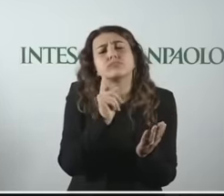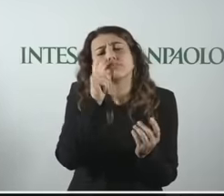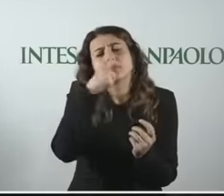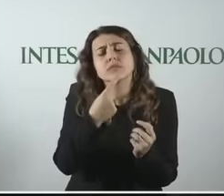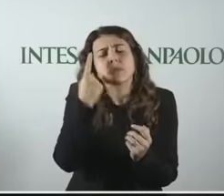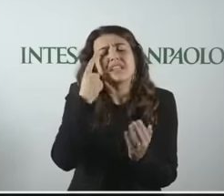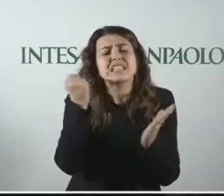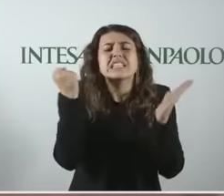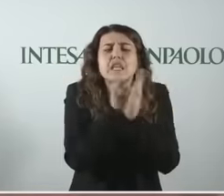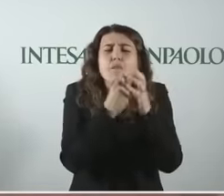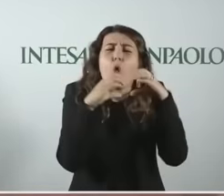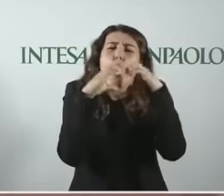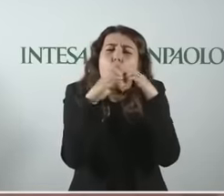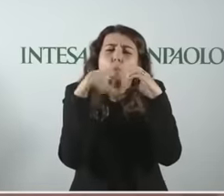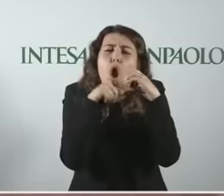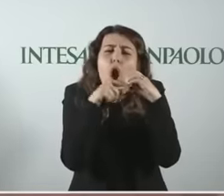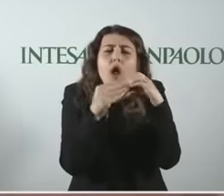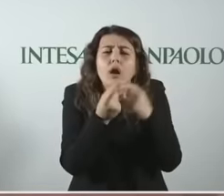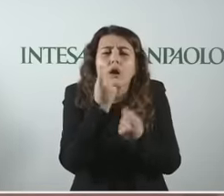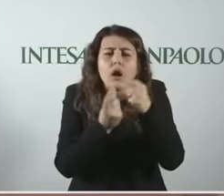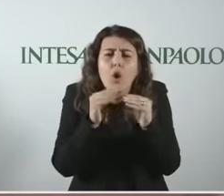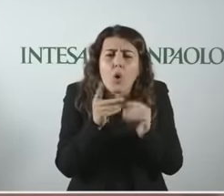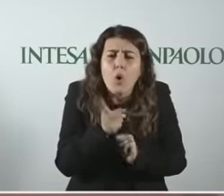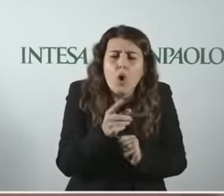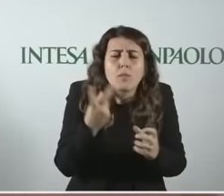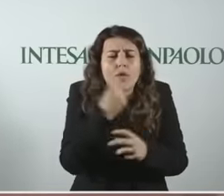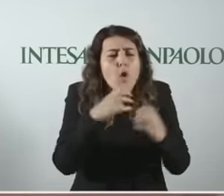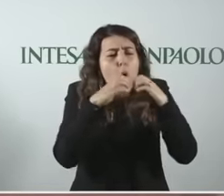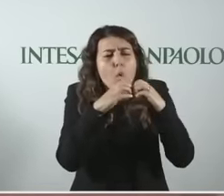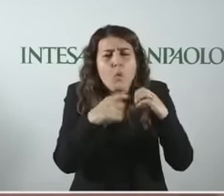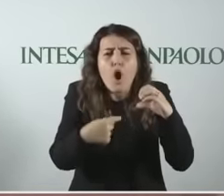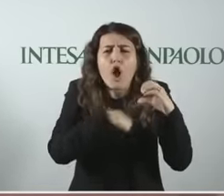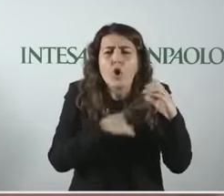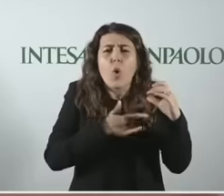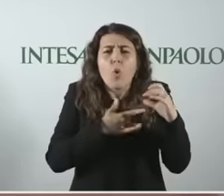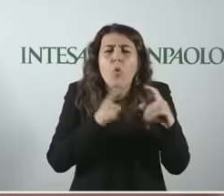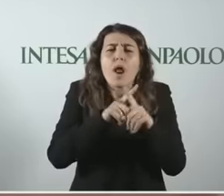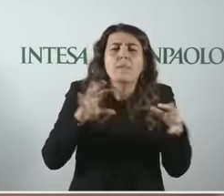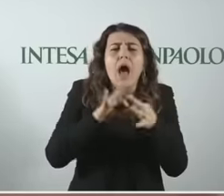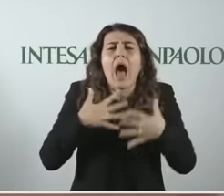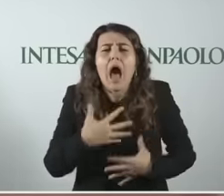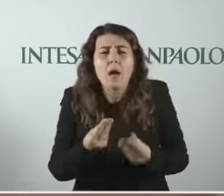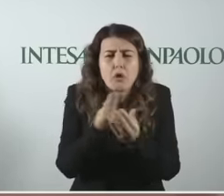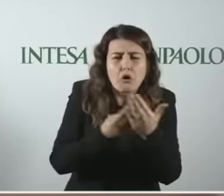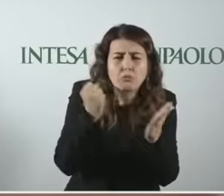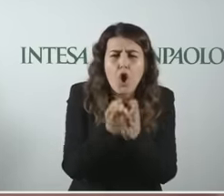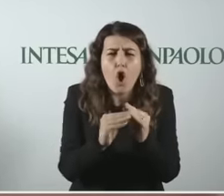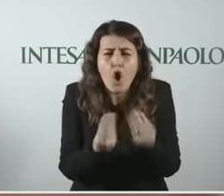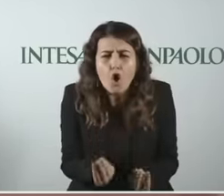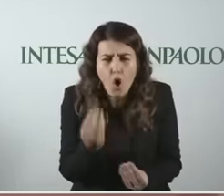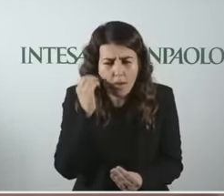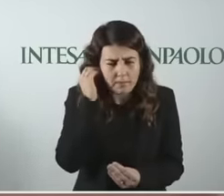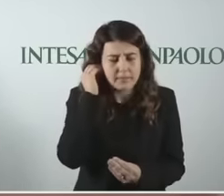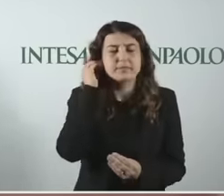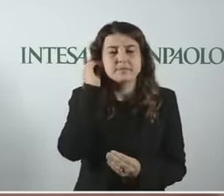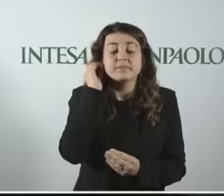del simbolo del cuore e come è stato collegato al vero e proprio cuore usato anche per rappresentare l'amore